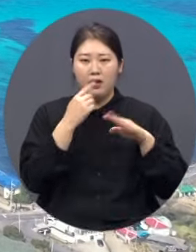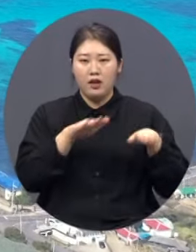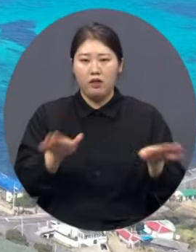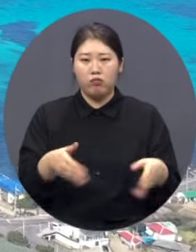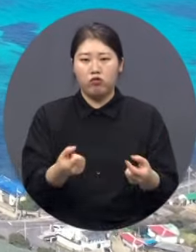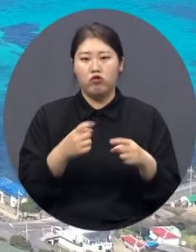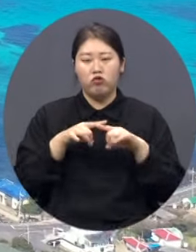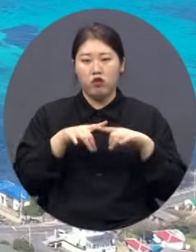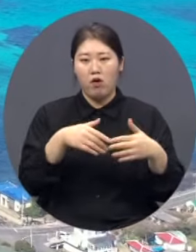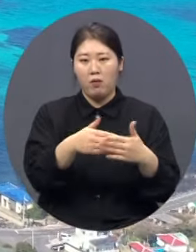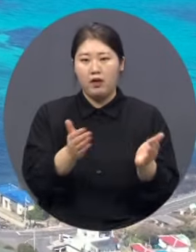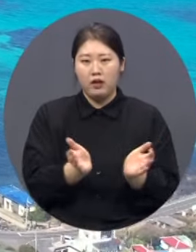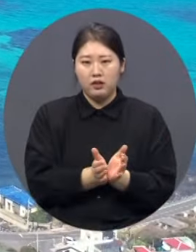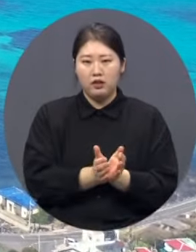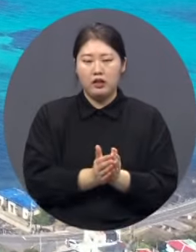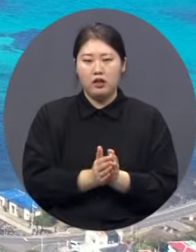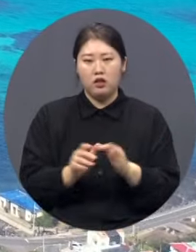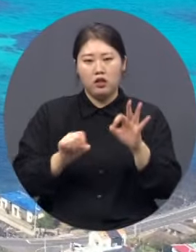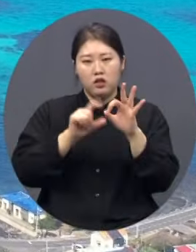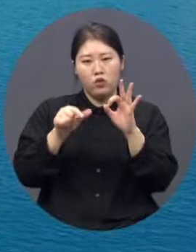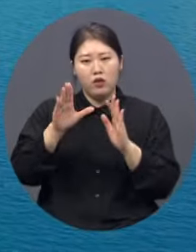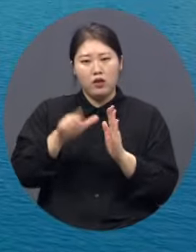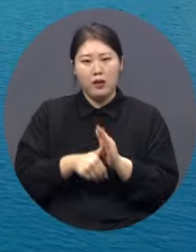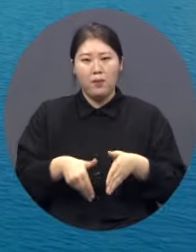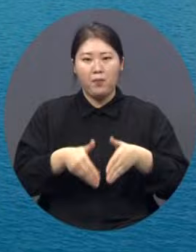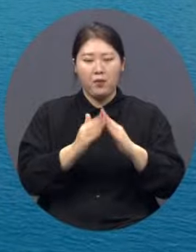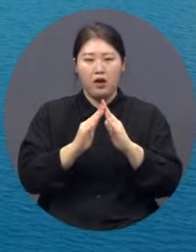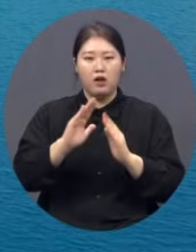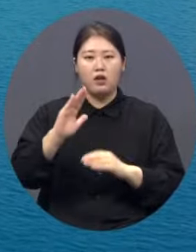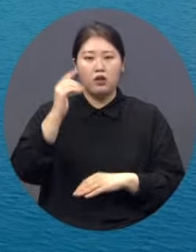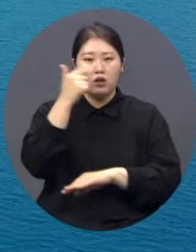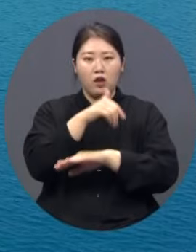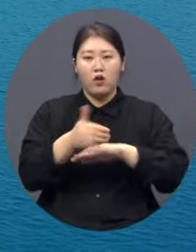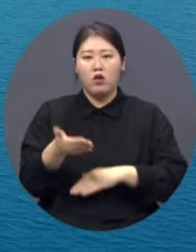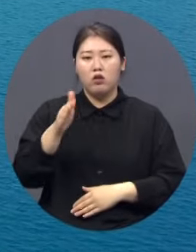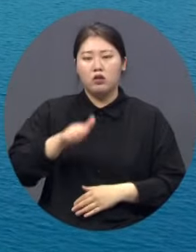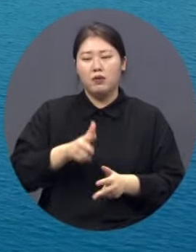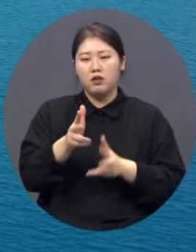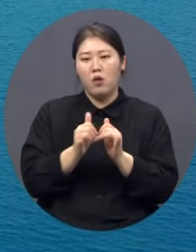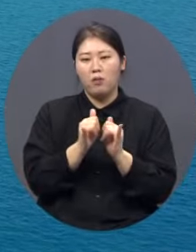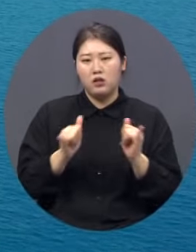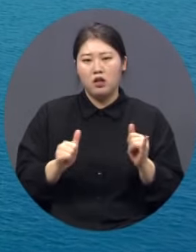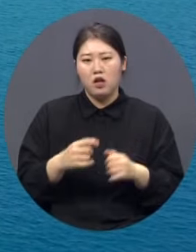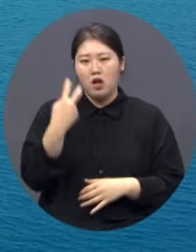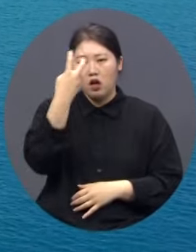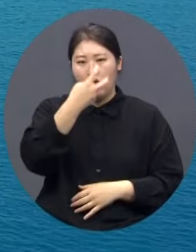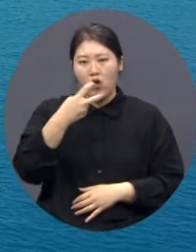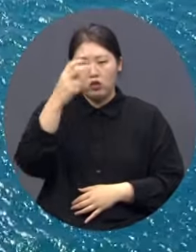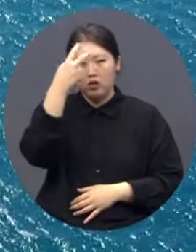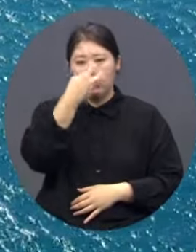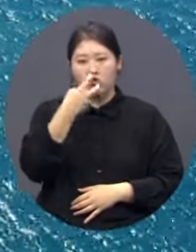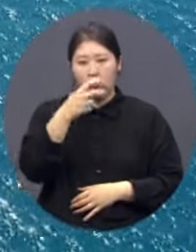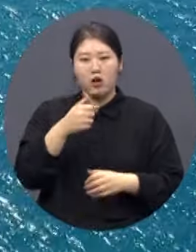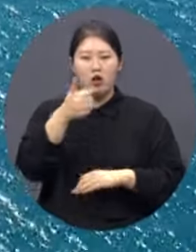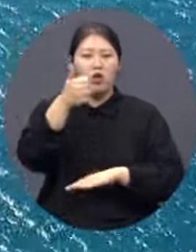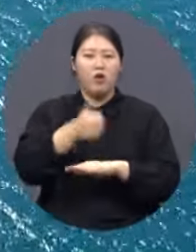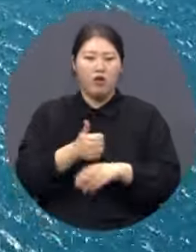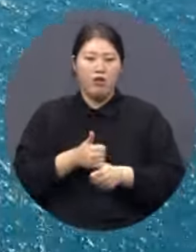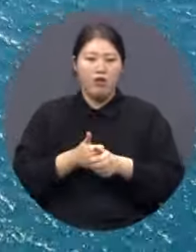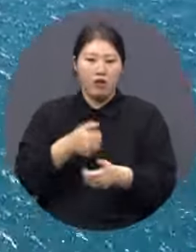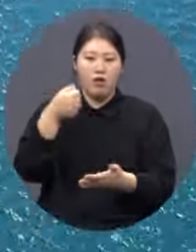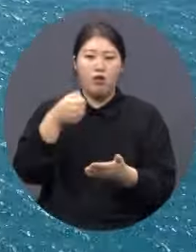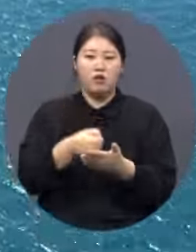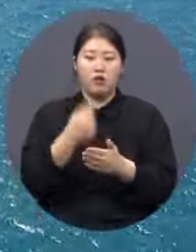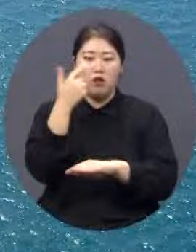발전은 다음 달에 완공될 예정이었지만 사업자는 경찰 수사 결과를 지켜보면서 결정하겠다는